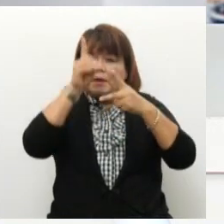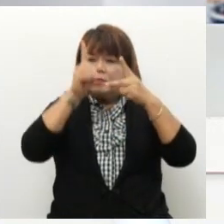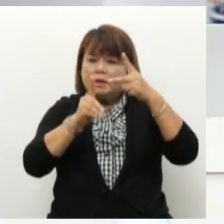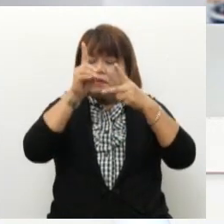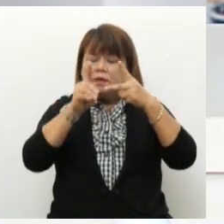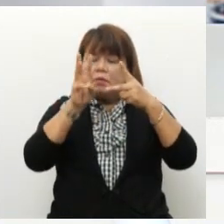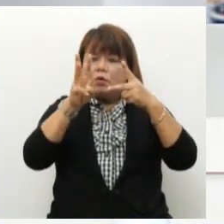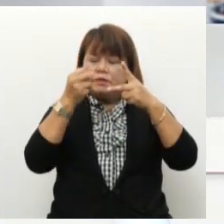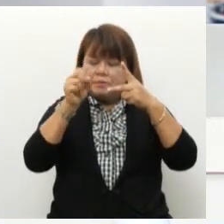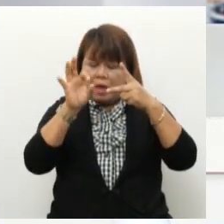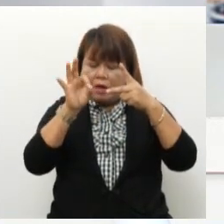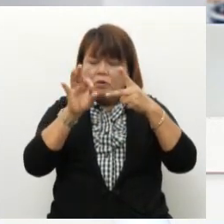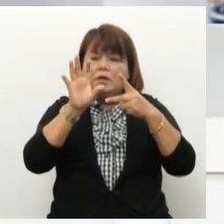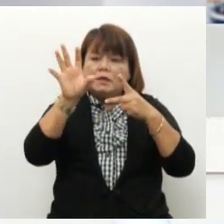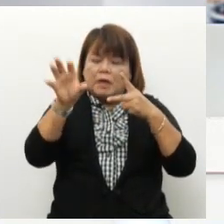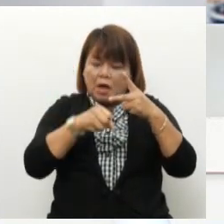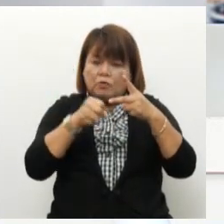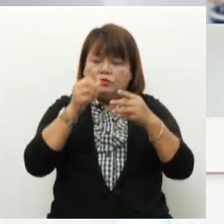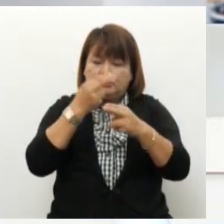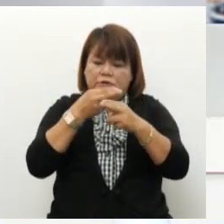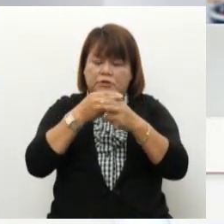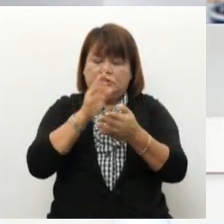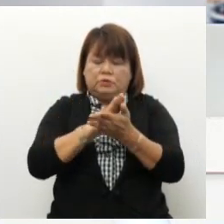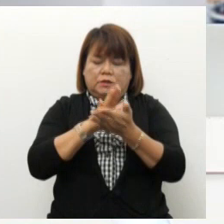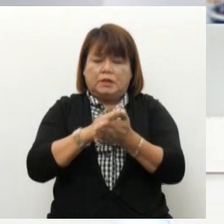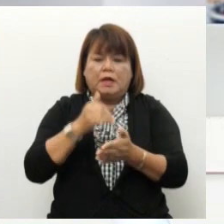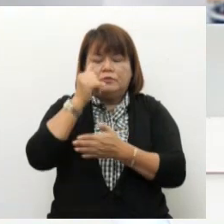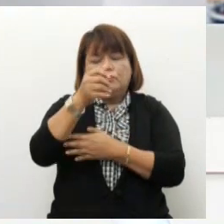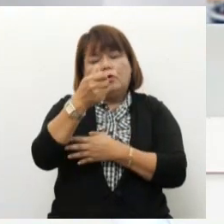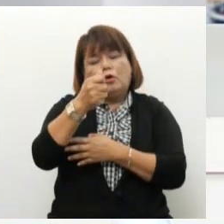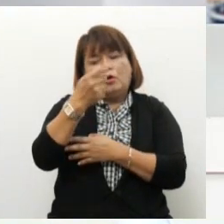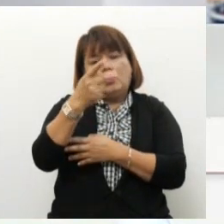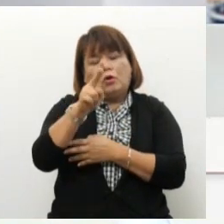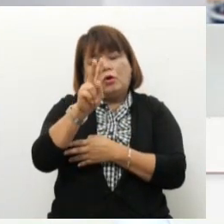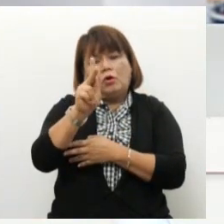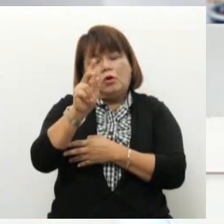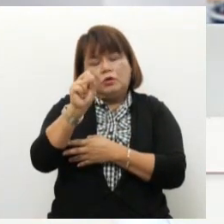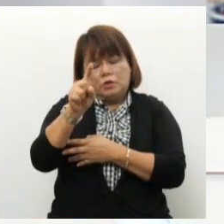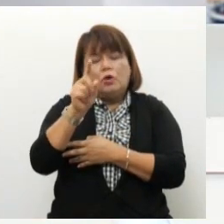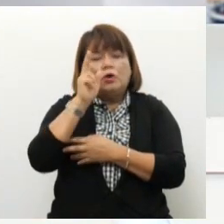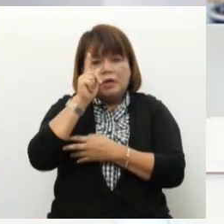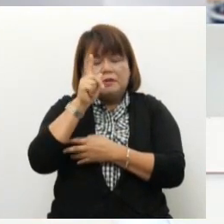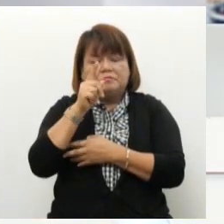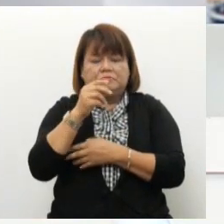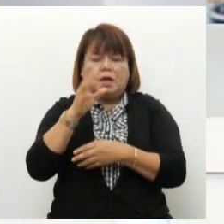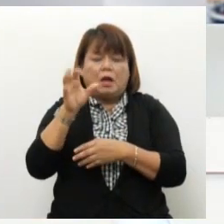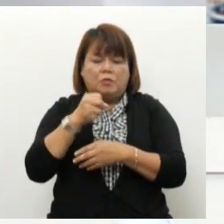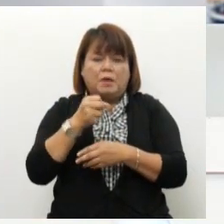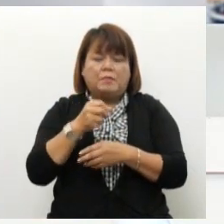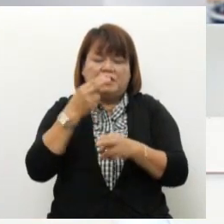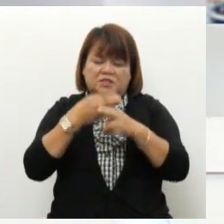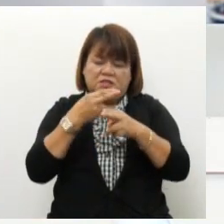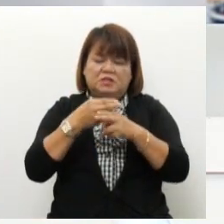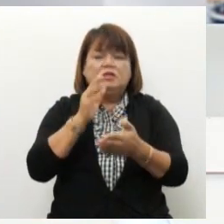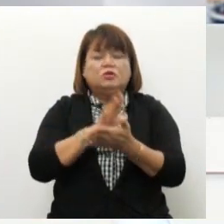ก็ต้องนำชื่อโรงเรียนนั้นเข้าสู่อกคสเขตแล้วก็เสนอชื่อมาที่สปทเพื่อจะประกาศเป็นโรงเรียน